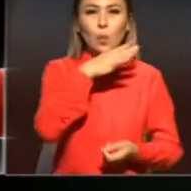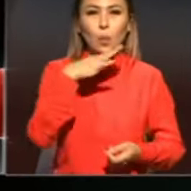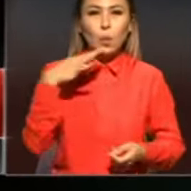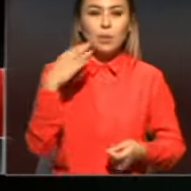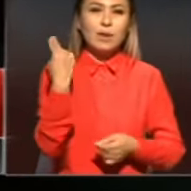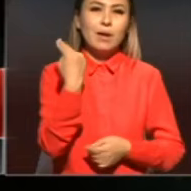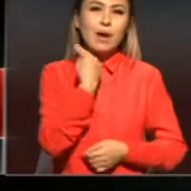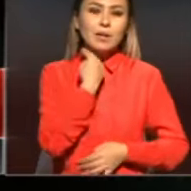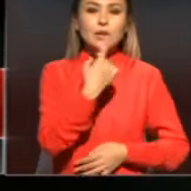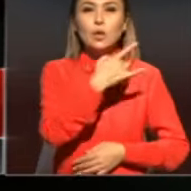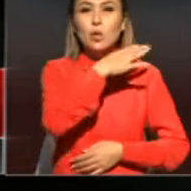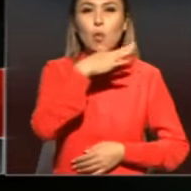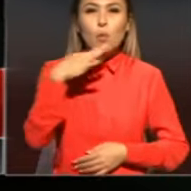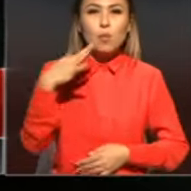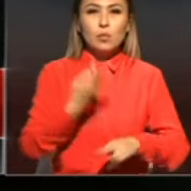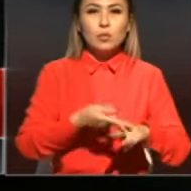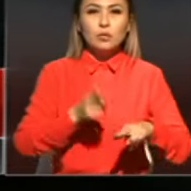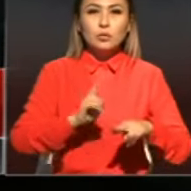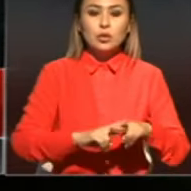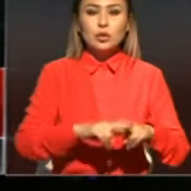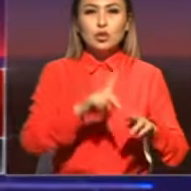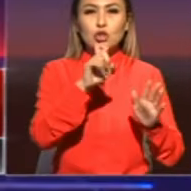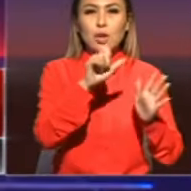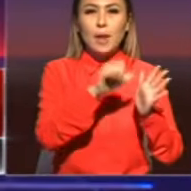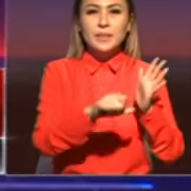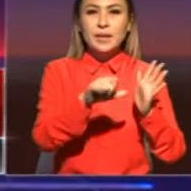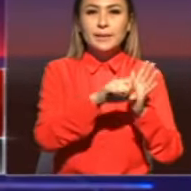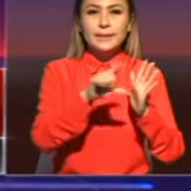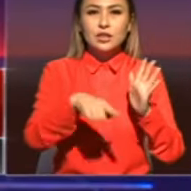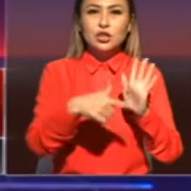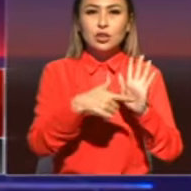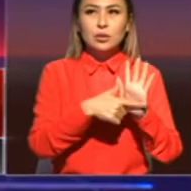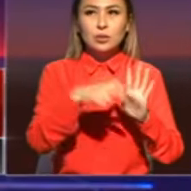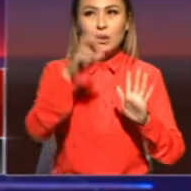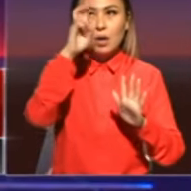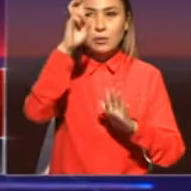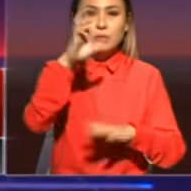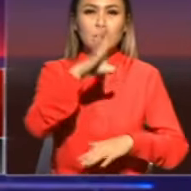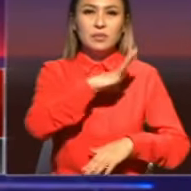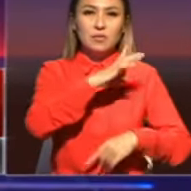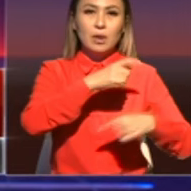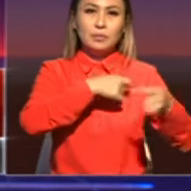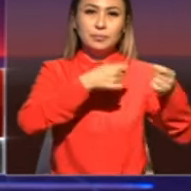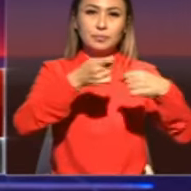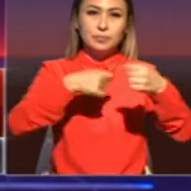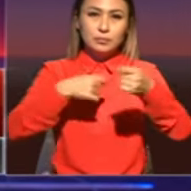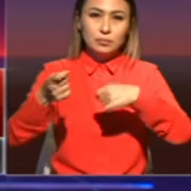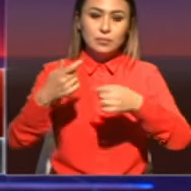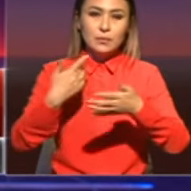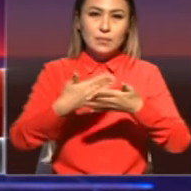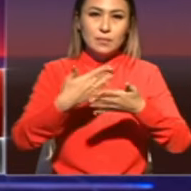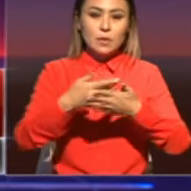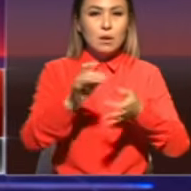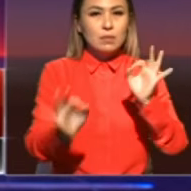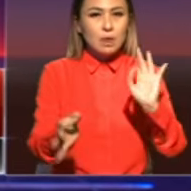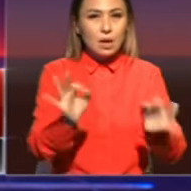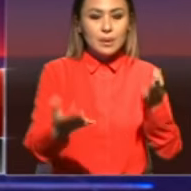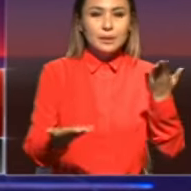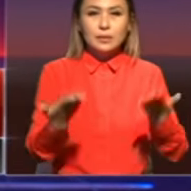Қарызың көп болуы 166.7 дегеніміз, енді мемлекет болғаннан кейін алыс беріс болады ғой енді. Бұл қалыпты дүние ма, жоқ